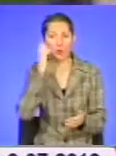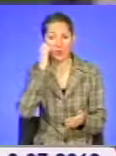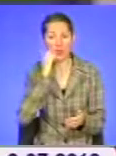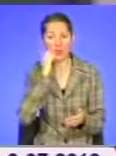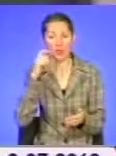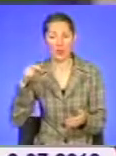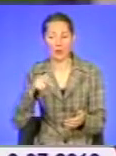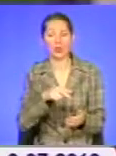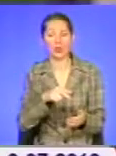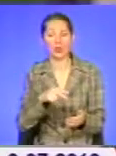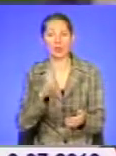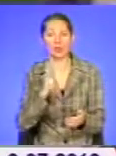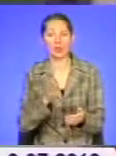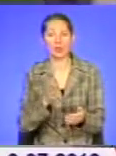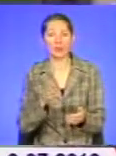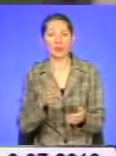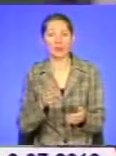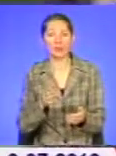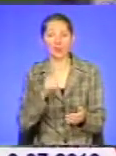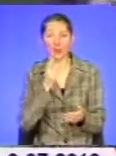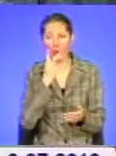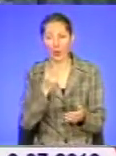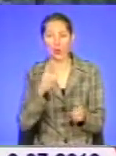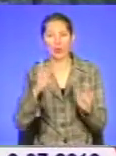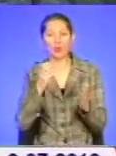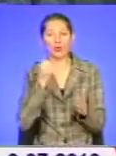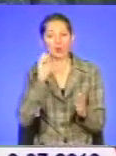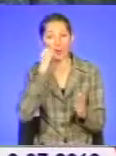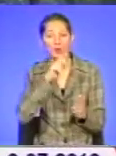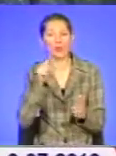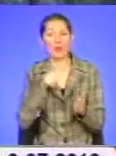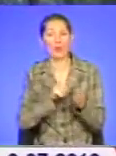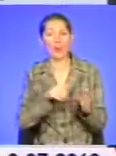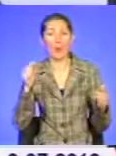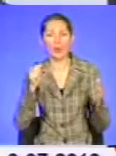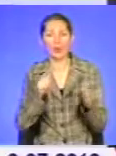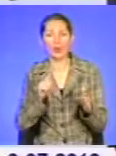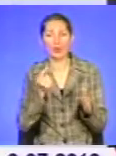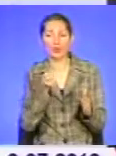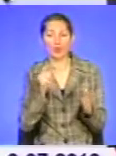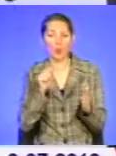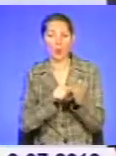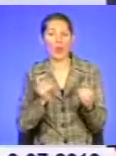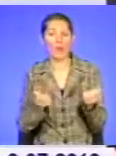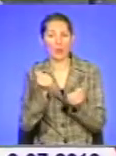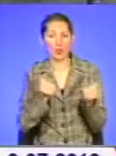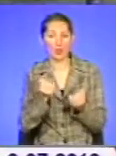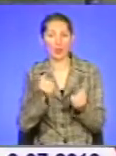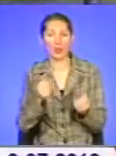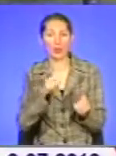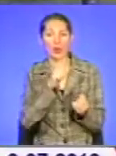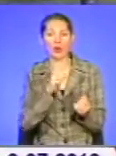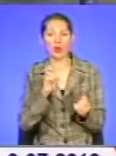випадок, коли старенька бабця вночі під колеса не попала таксіста. Чи зможуть зарадити проблемам мешканців, із запитанням